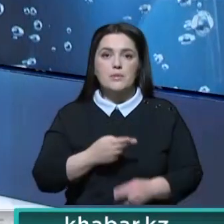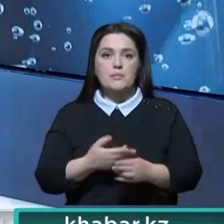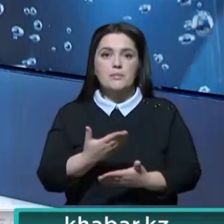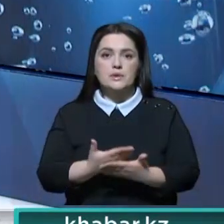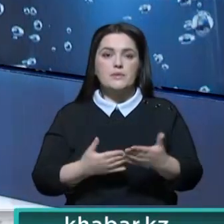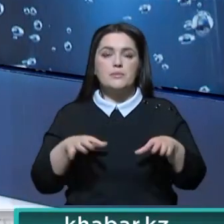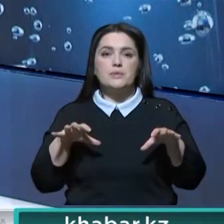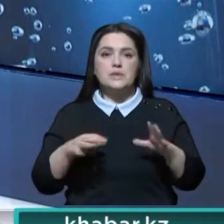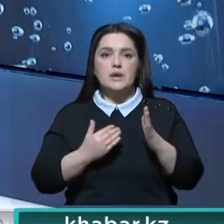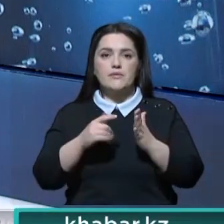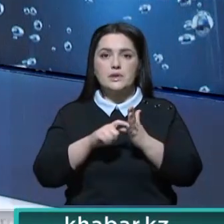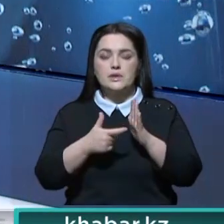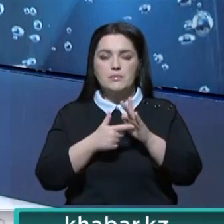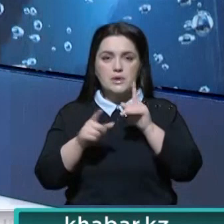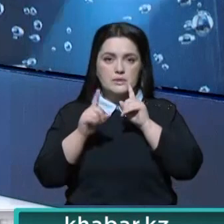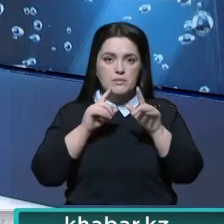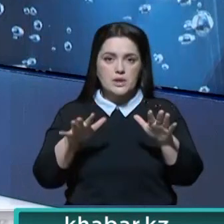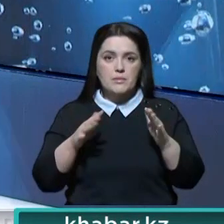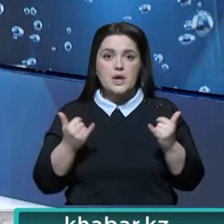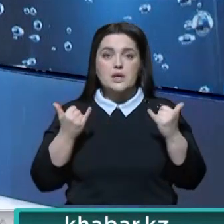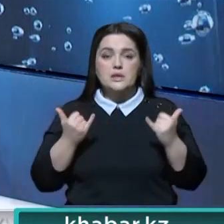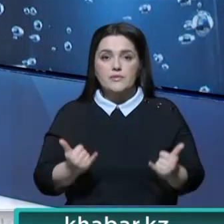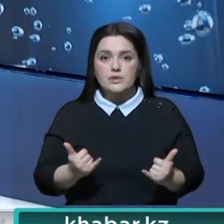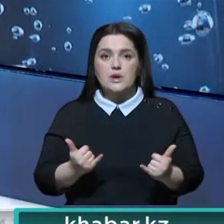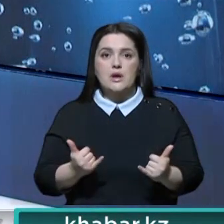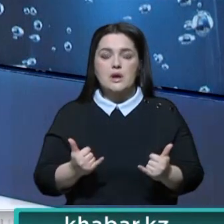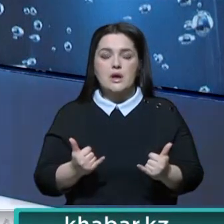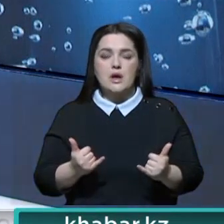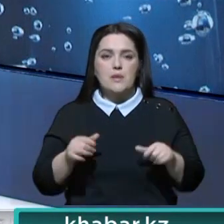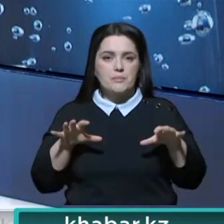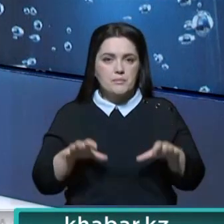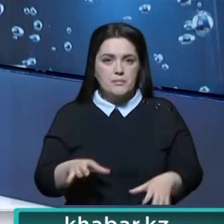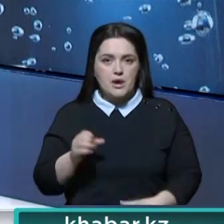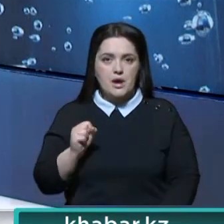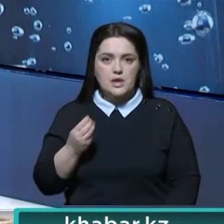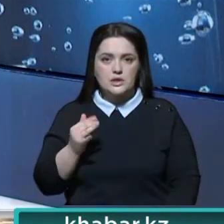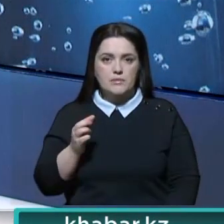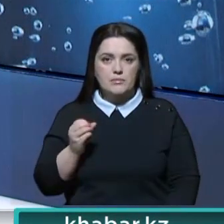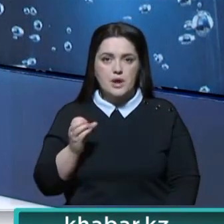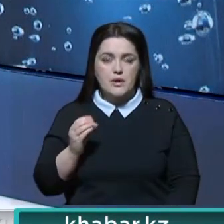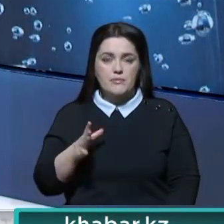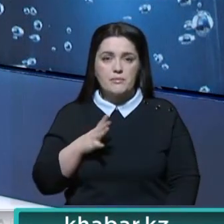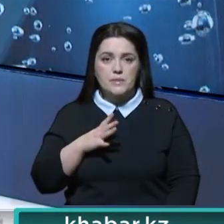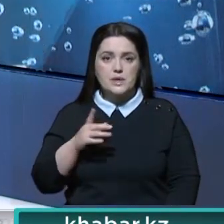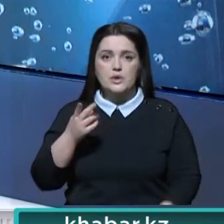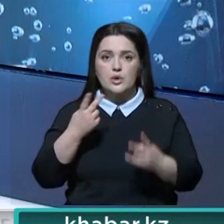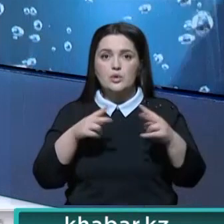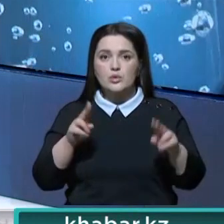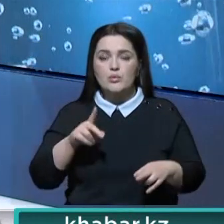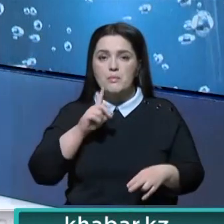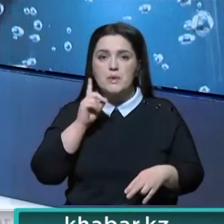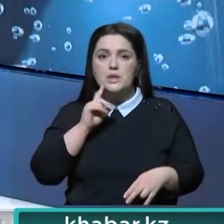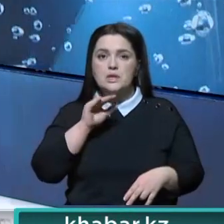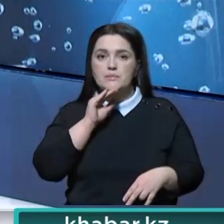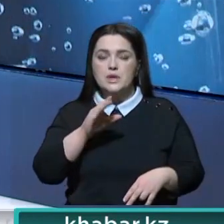ресурсы в стране, посоветовал председатель Верхней палаты парламента. Сегодня под председательством Маулена Шимбаева состоялось очередное заседание